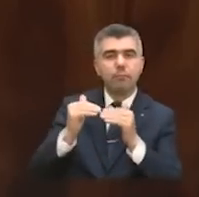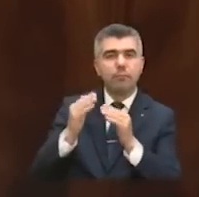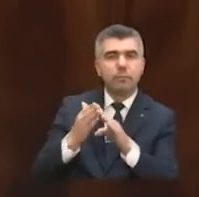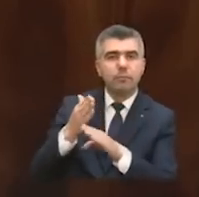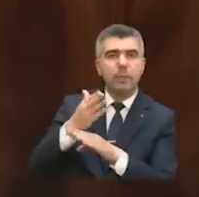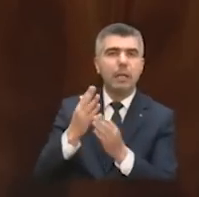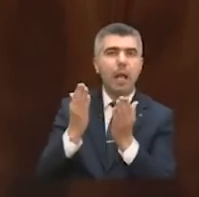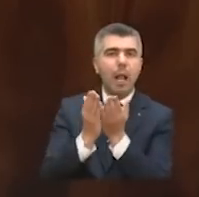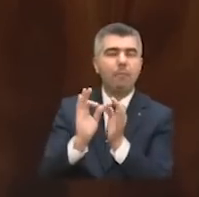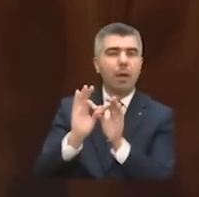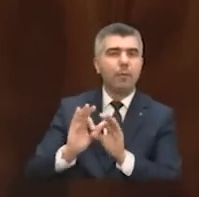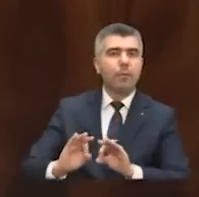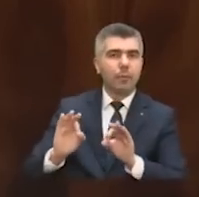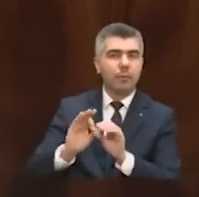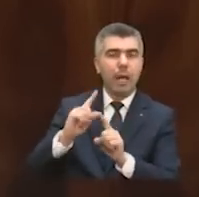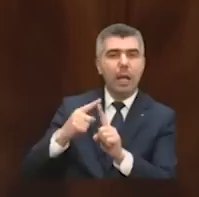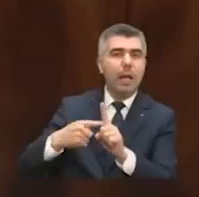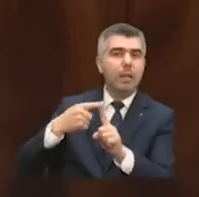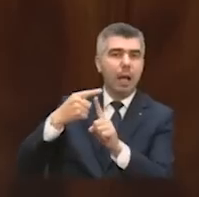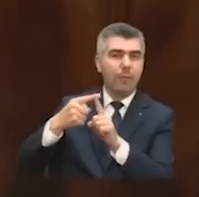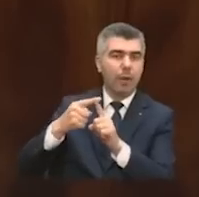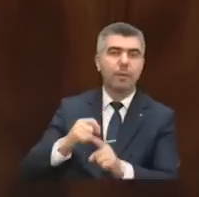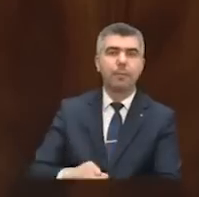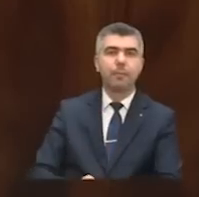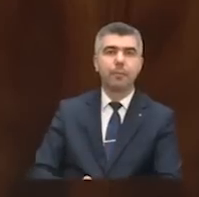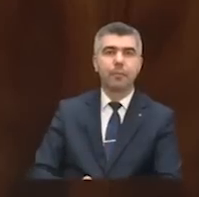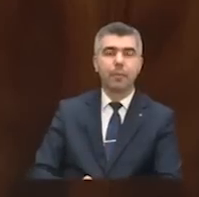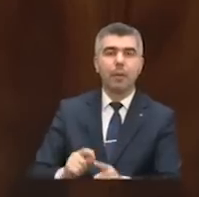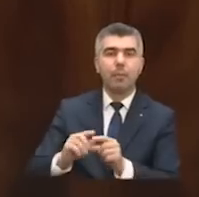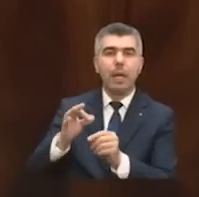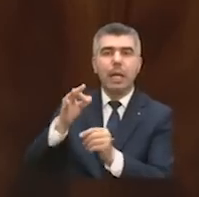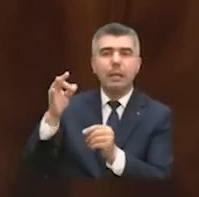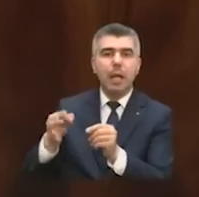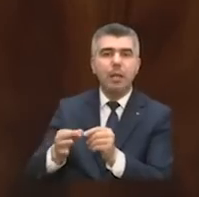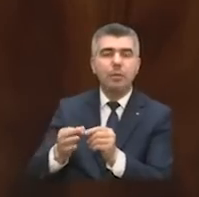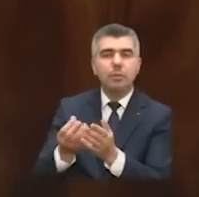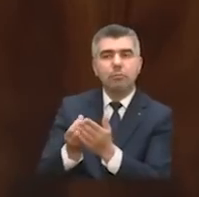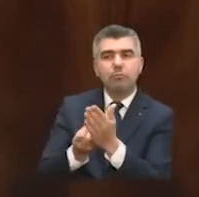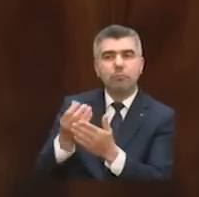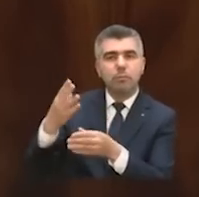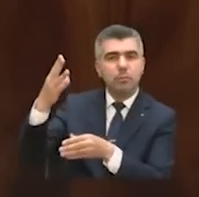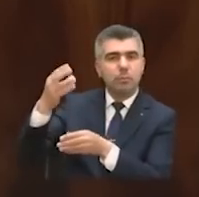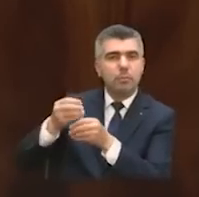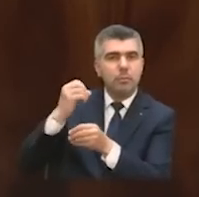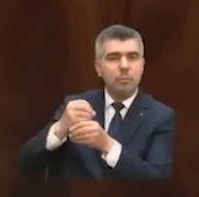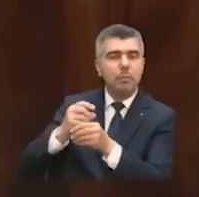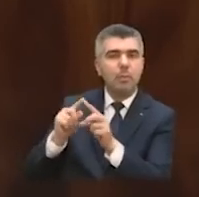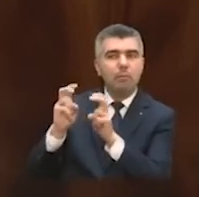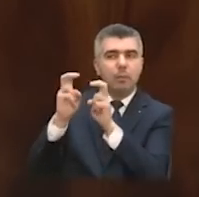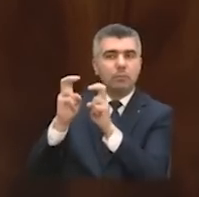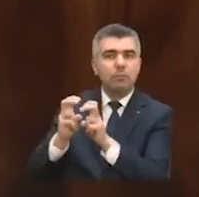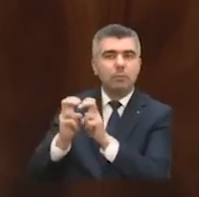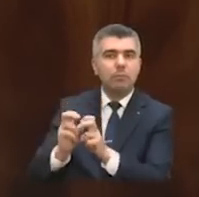بالنسبة للطالب، بالإضافة إلى ضعف الإنتاج العلمي سواء من حيث قلة عدد